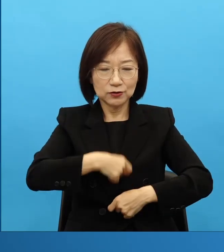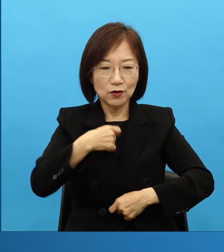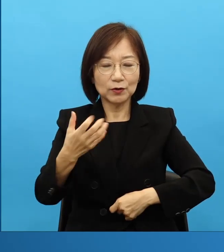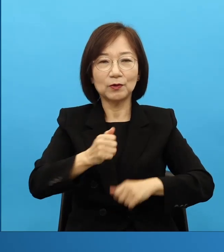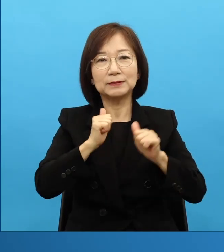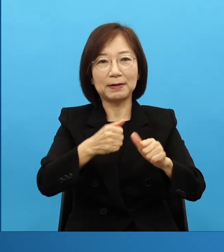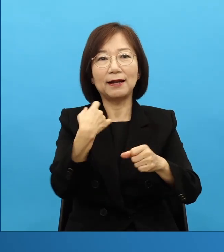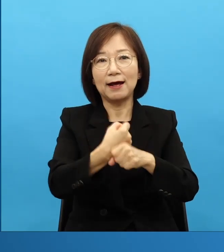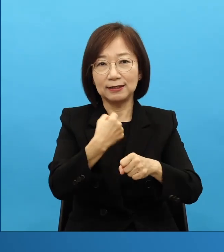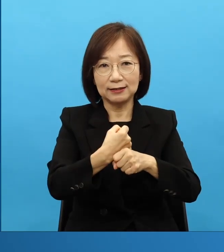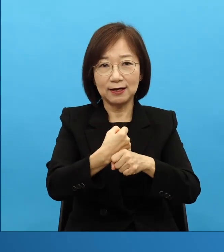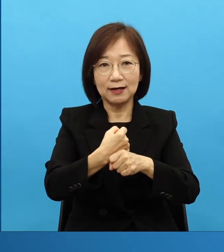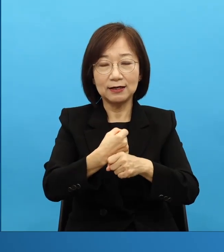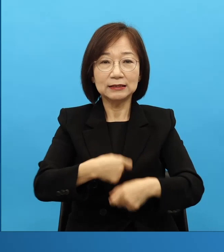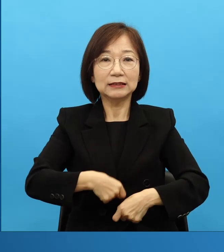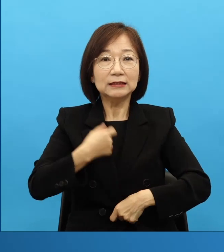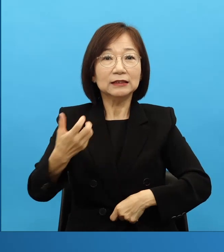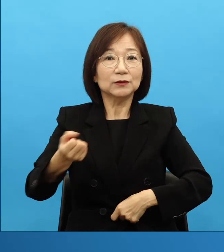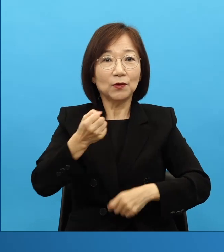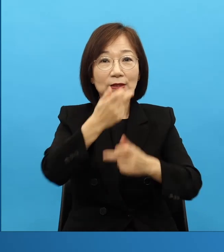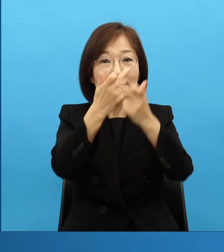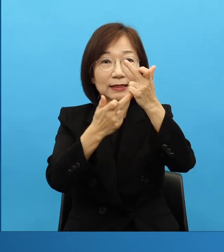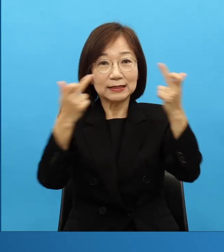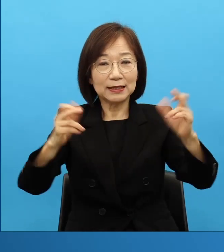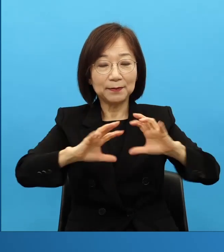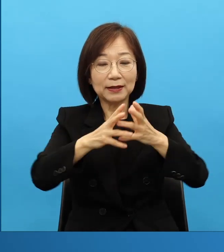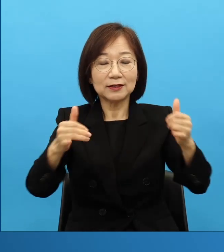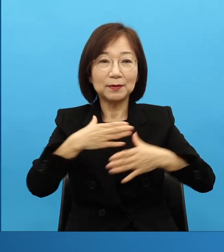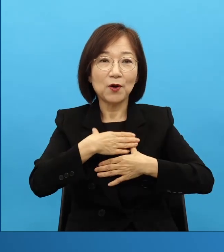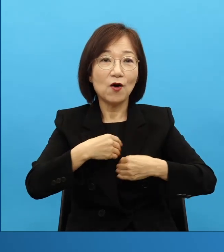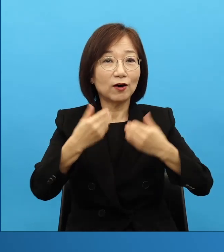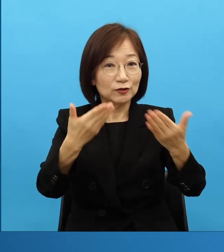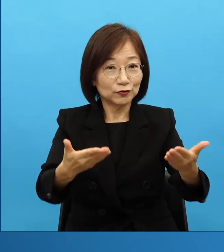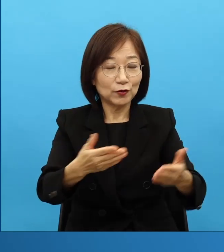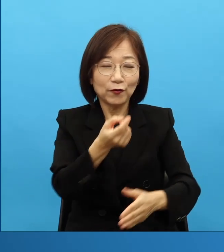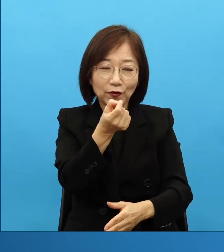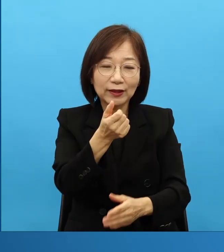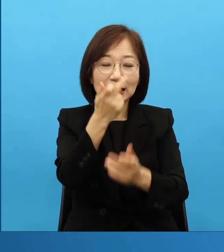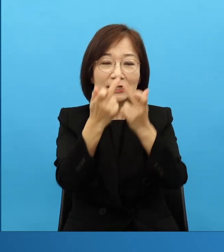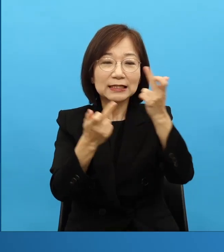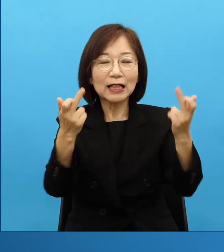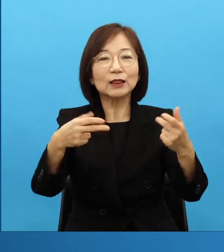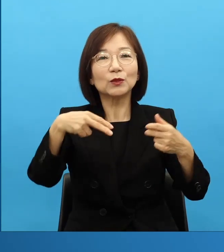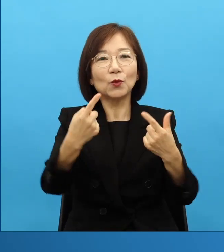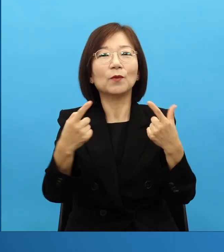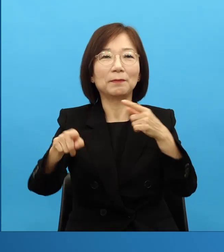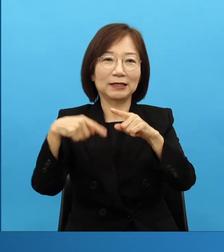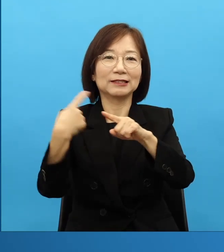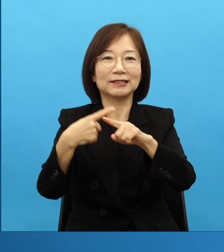의로 말미암아 산들이 백성에게 평강을 주며 작은 산들도